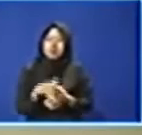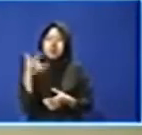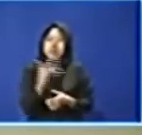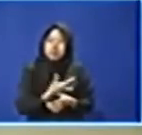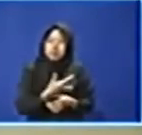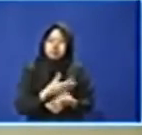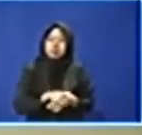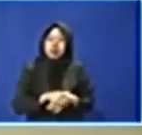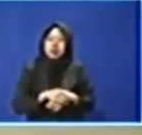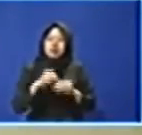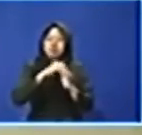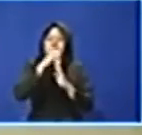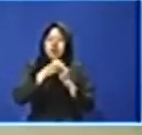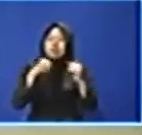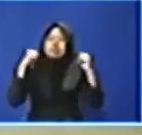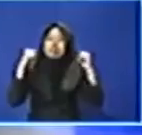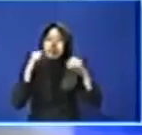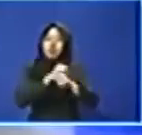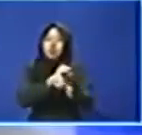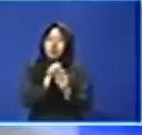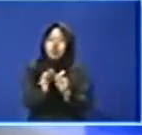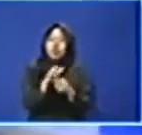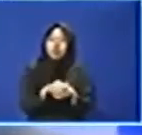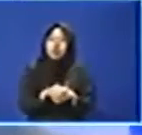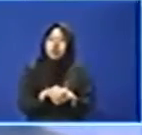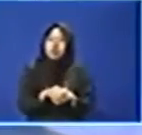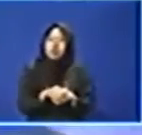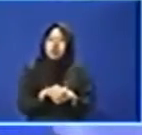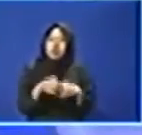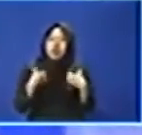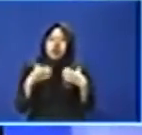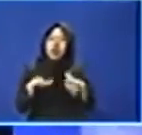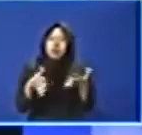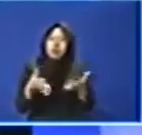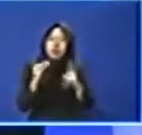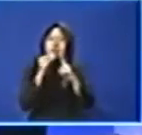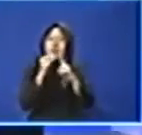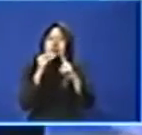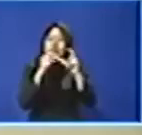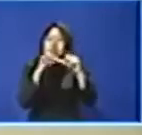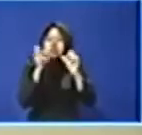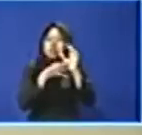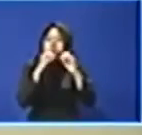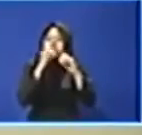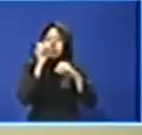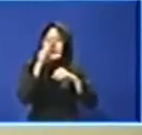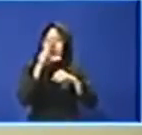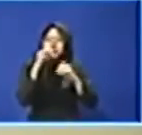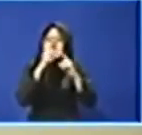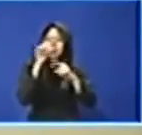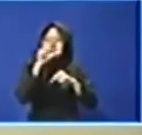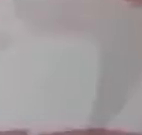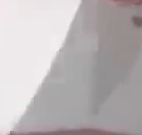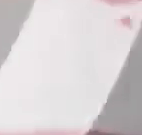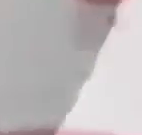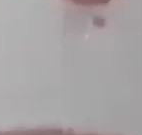gunakan proklamasi kemerdekaan di tengah pori-pori Tanjungan resminya yang bersimbol virus gajah damai dan menjaga